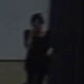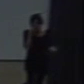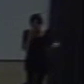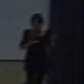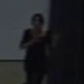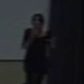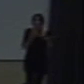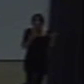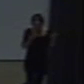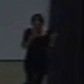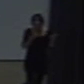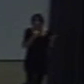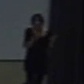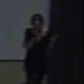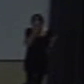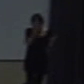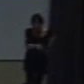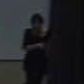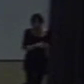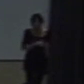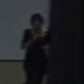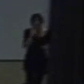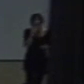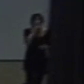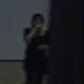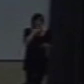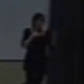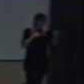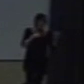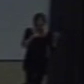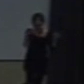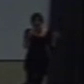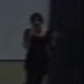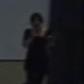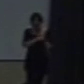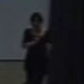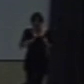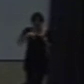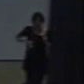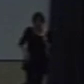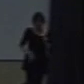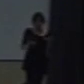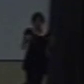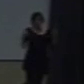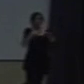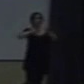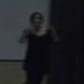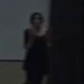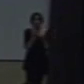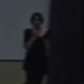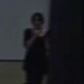això és dolent per Twitter com a eina, però és molt bo pels periodistes perquè és una de les feines extraordinàries que tenim. No? Vull dir, al meu compte de Twitter